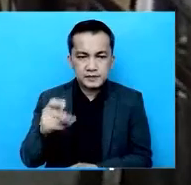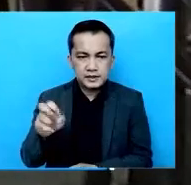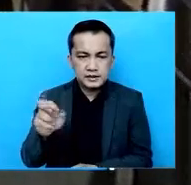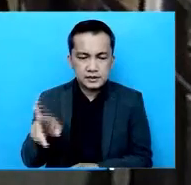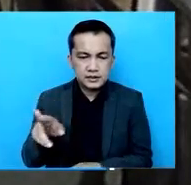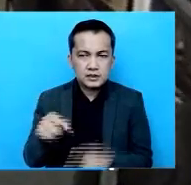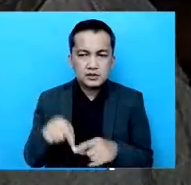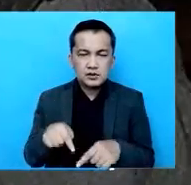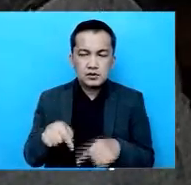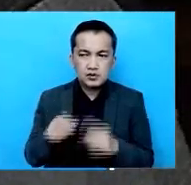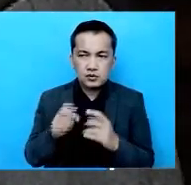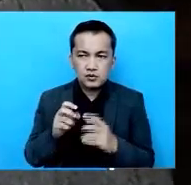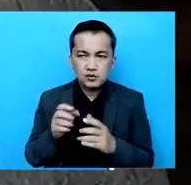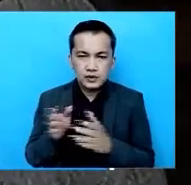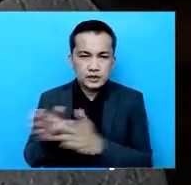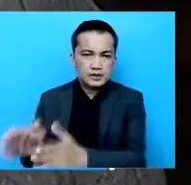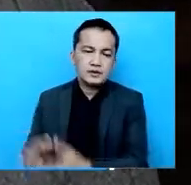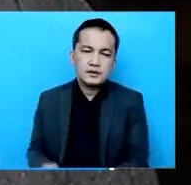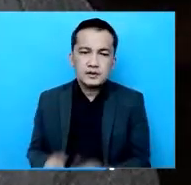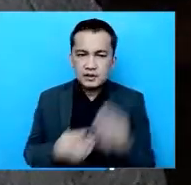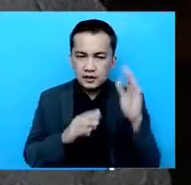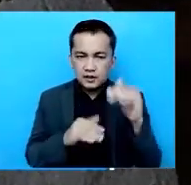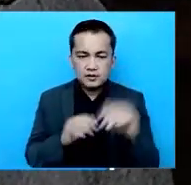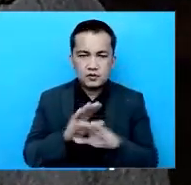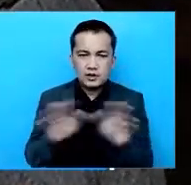way. Sana wag matuloy.